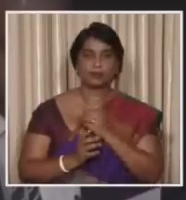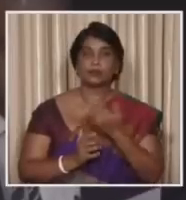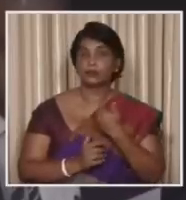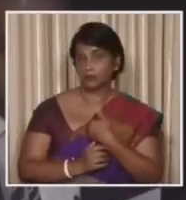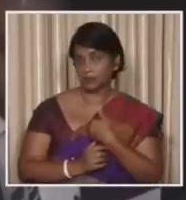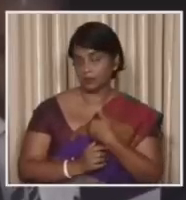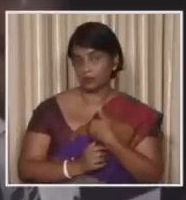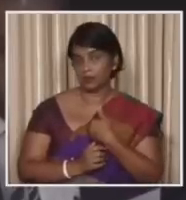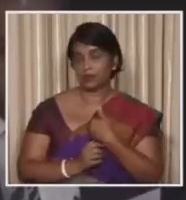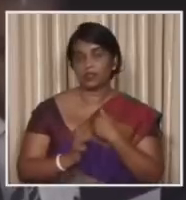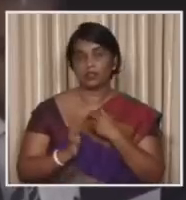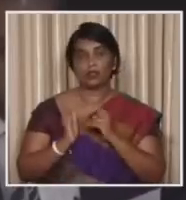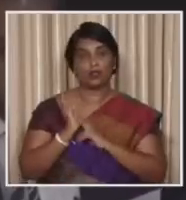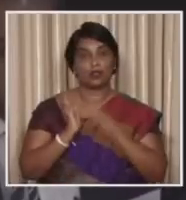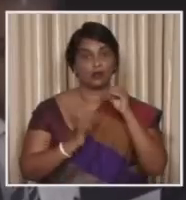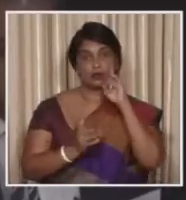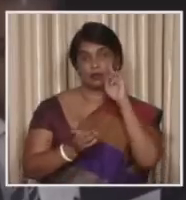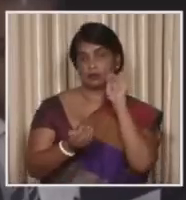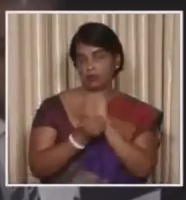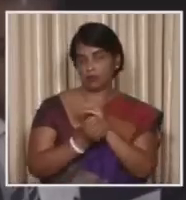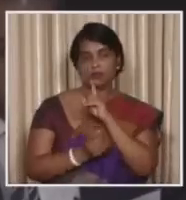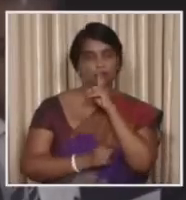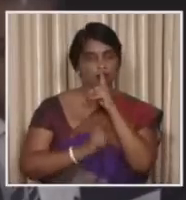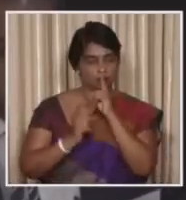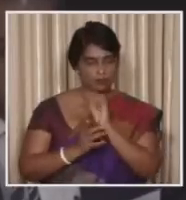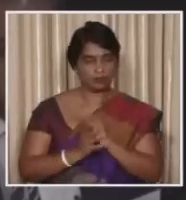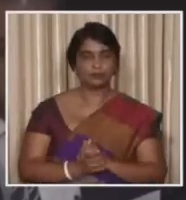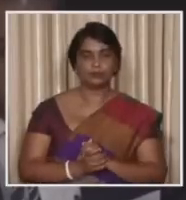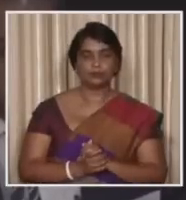මම ජාතික ආරක්ෂාව ගැන කතා කරනවා